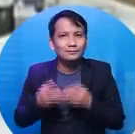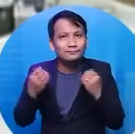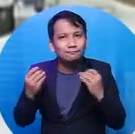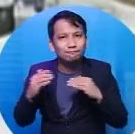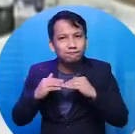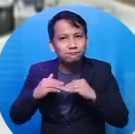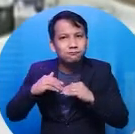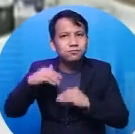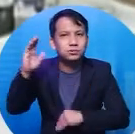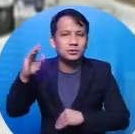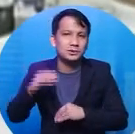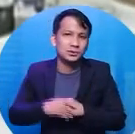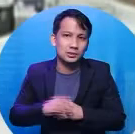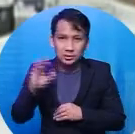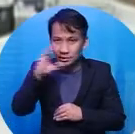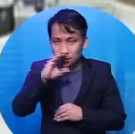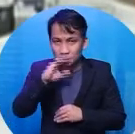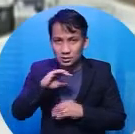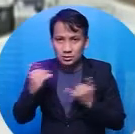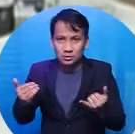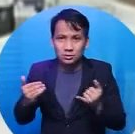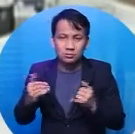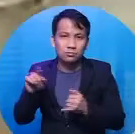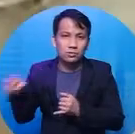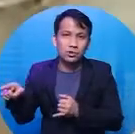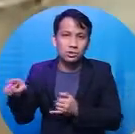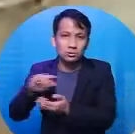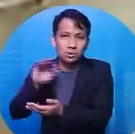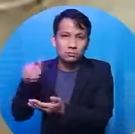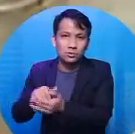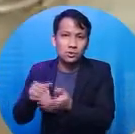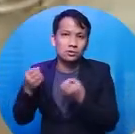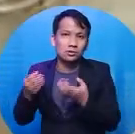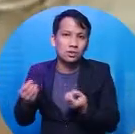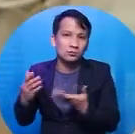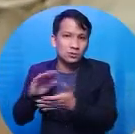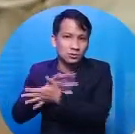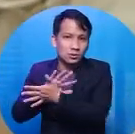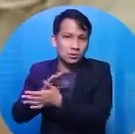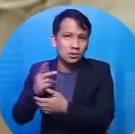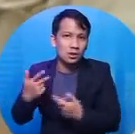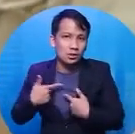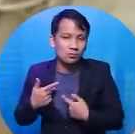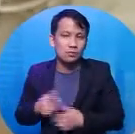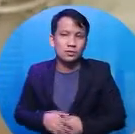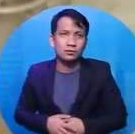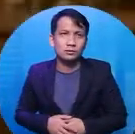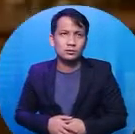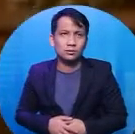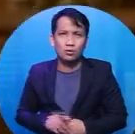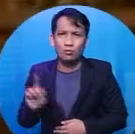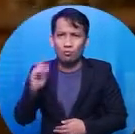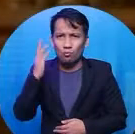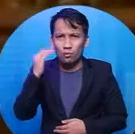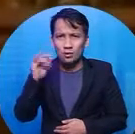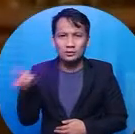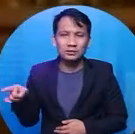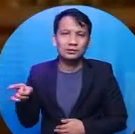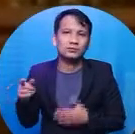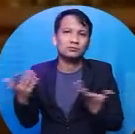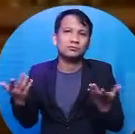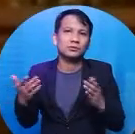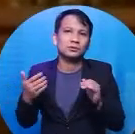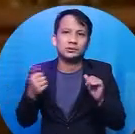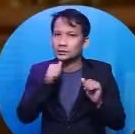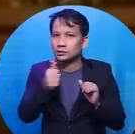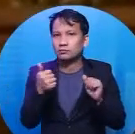highest. Cebu is now the hotspot for COVID. Bakit? Eh, wala mong